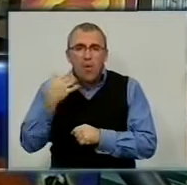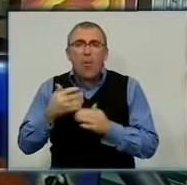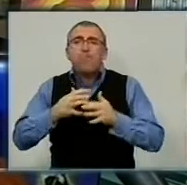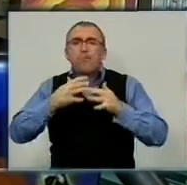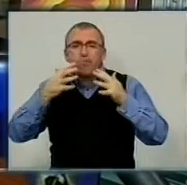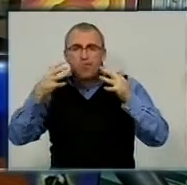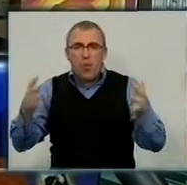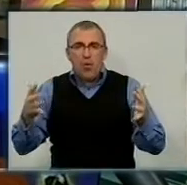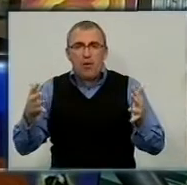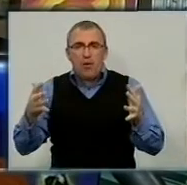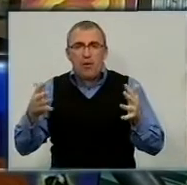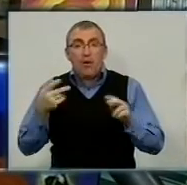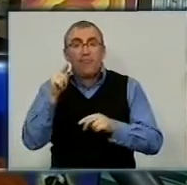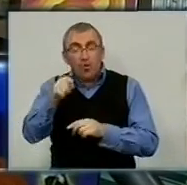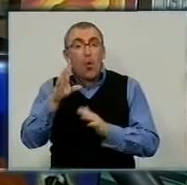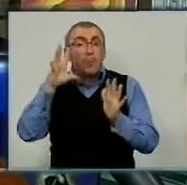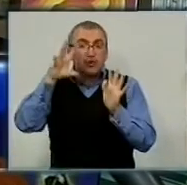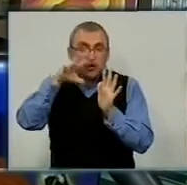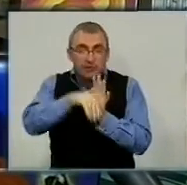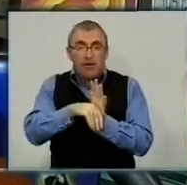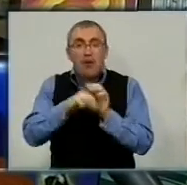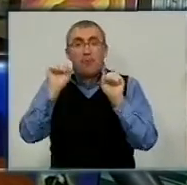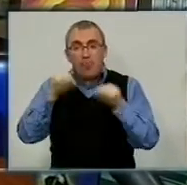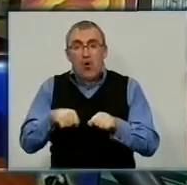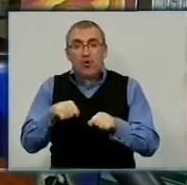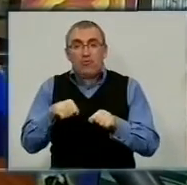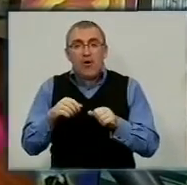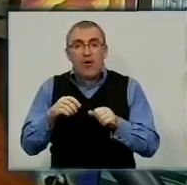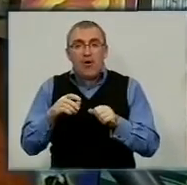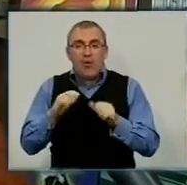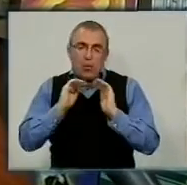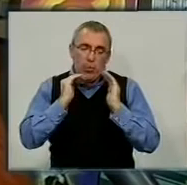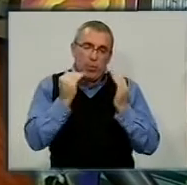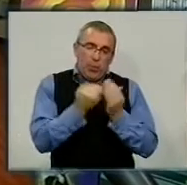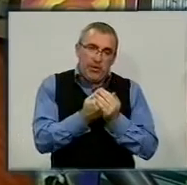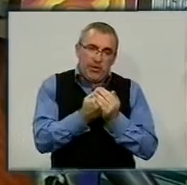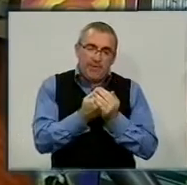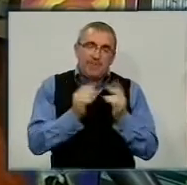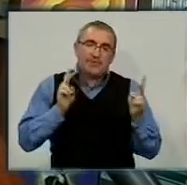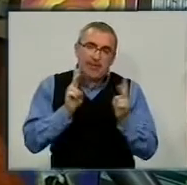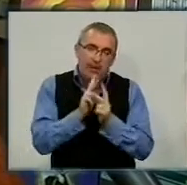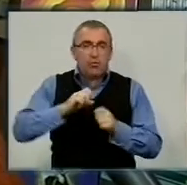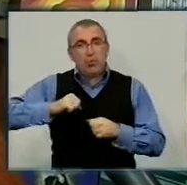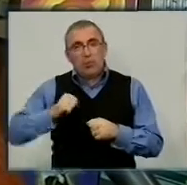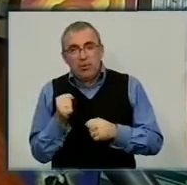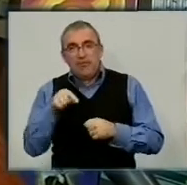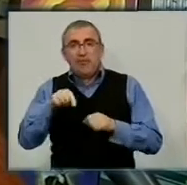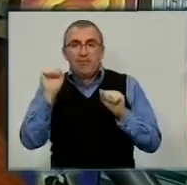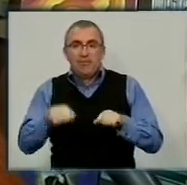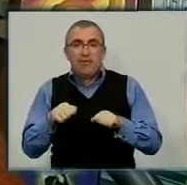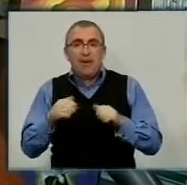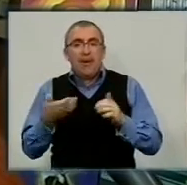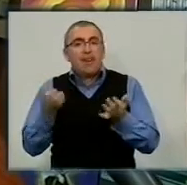больше Вот и в том числе здесь можно уединиться встретиться с друзьями здесь можно прийти на